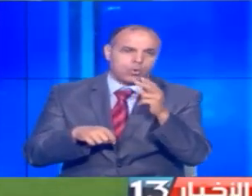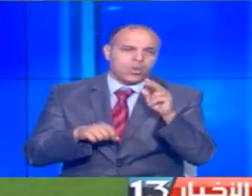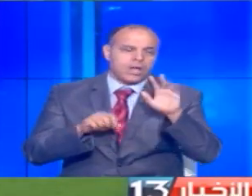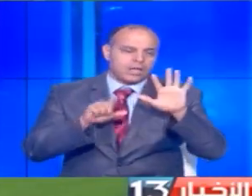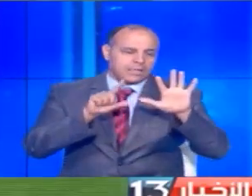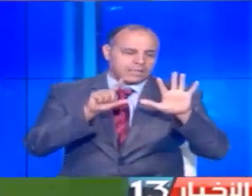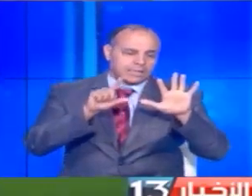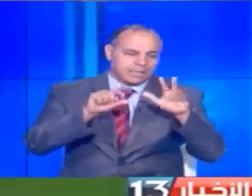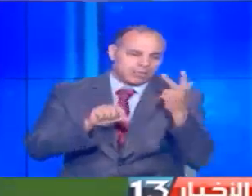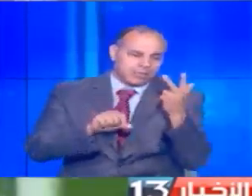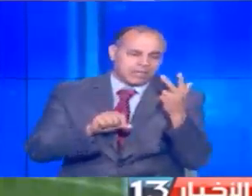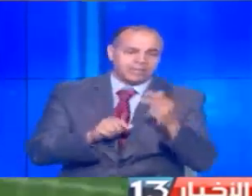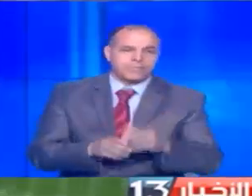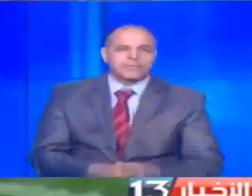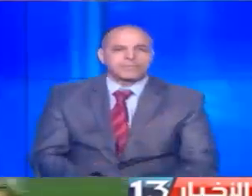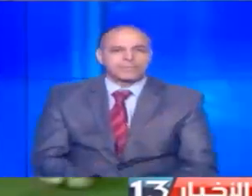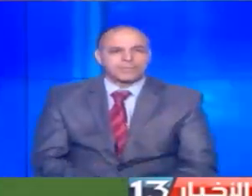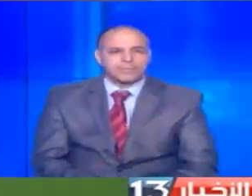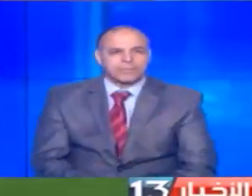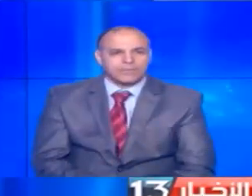42 و73.